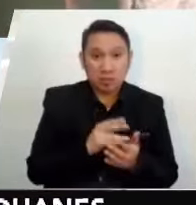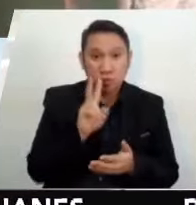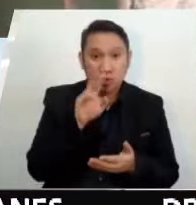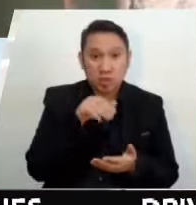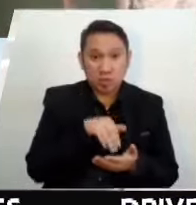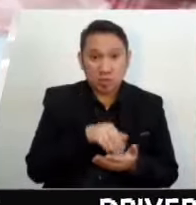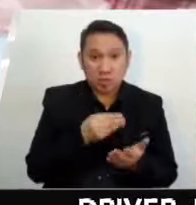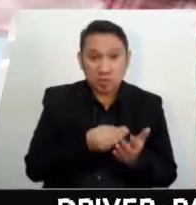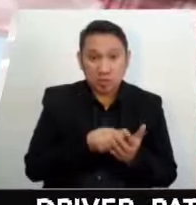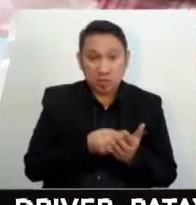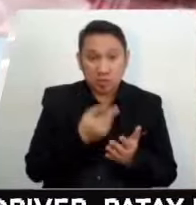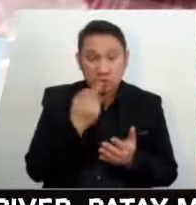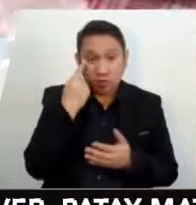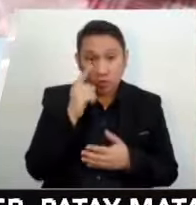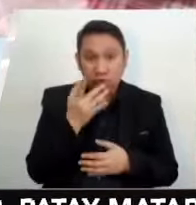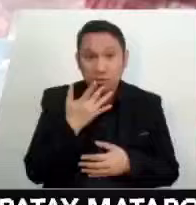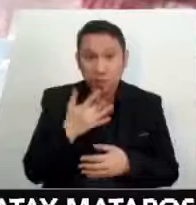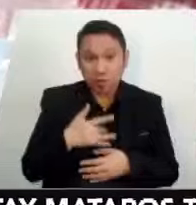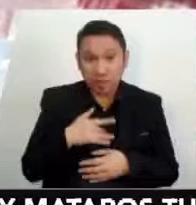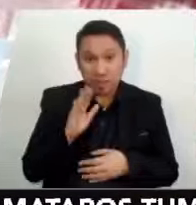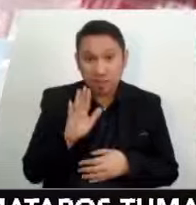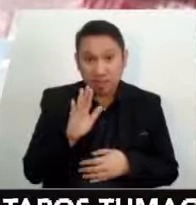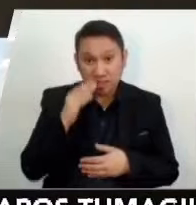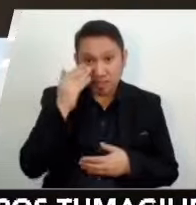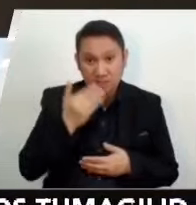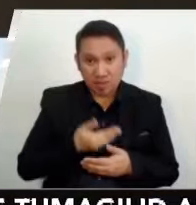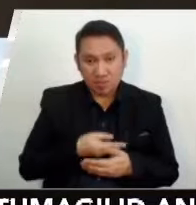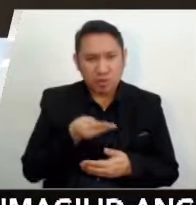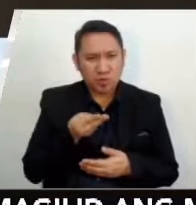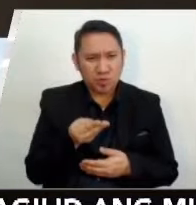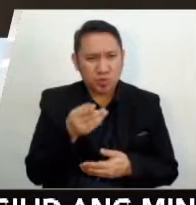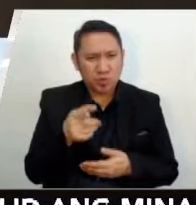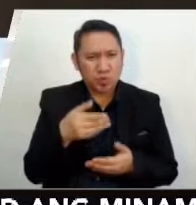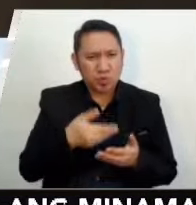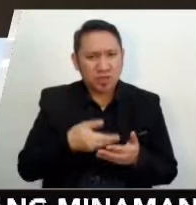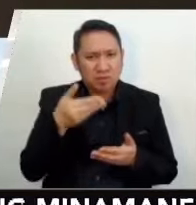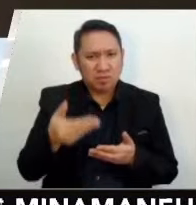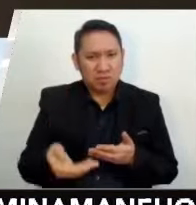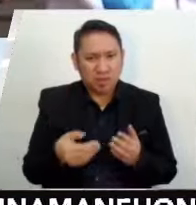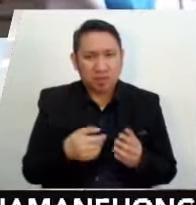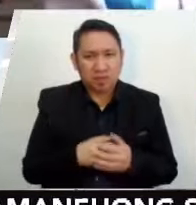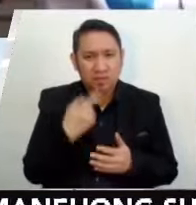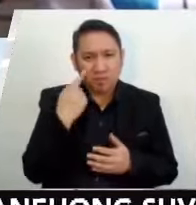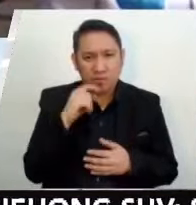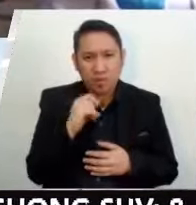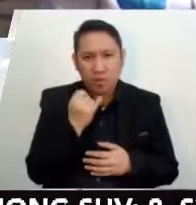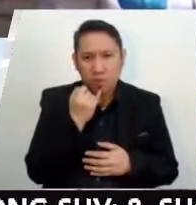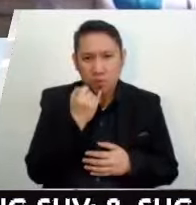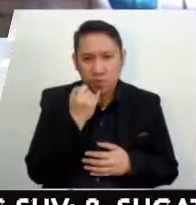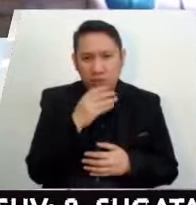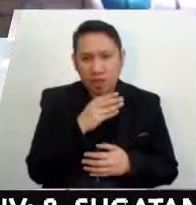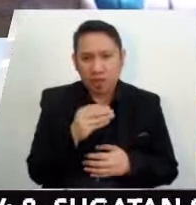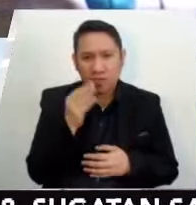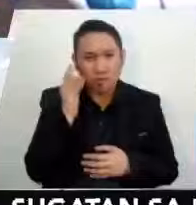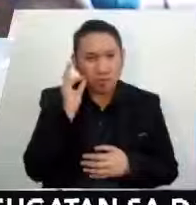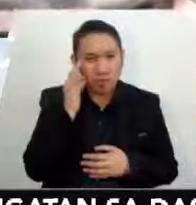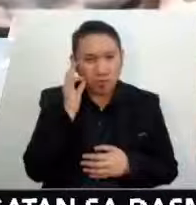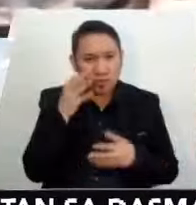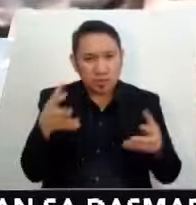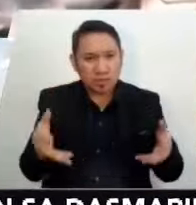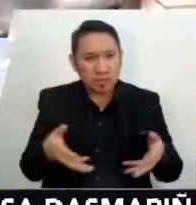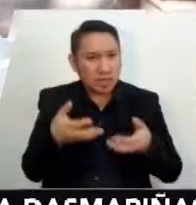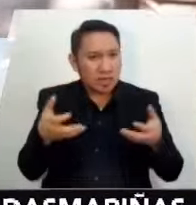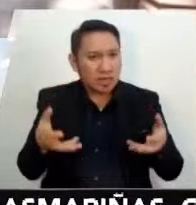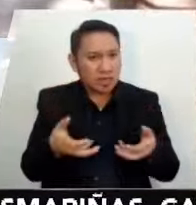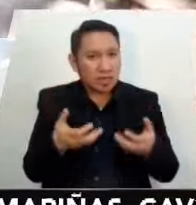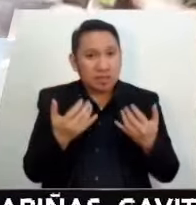birthday ng anak iilan lang ang nabili niyang ingredients para sa spaghetti at fruit salad plano niyang Maaga pa lang ay mamili na ng